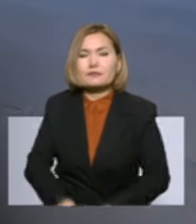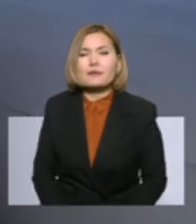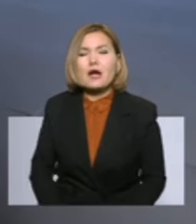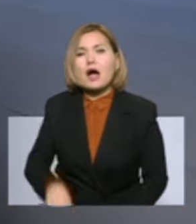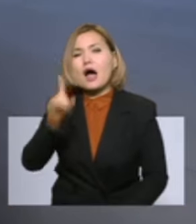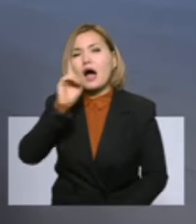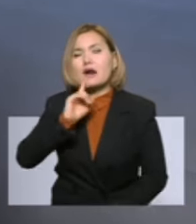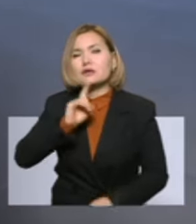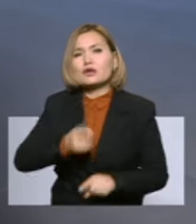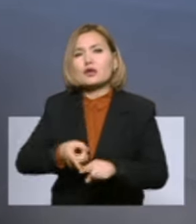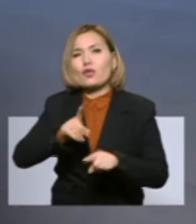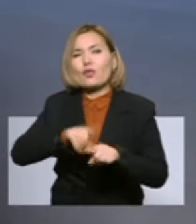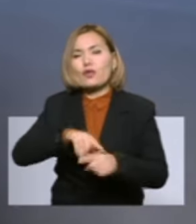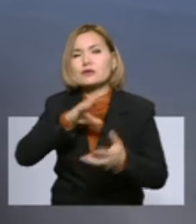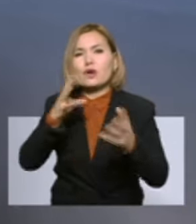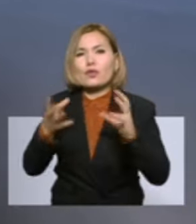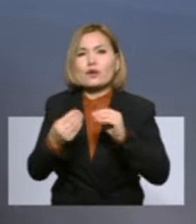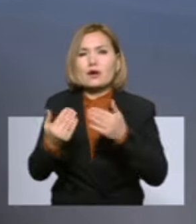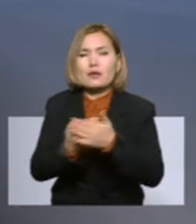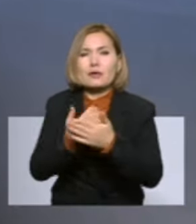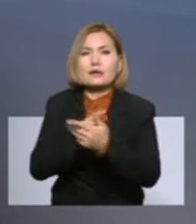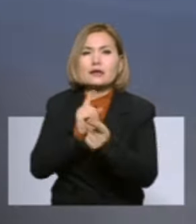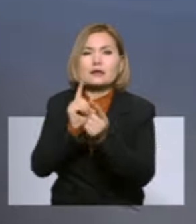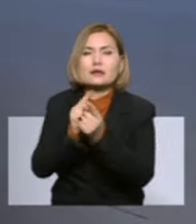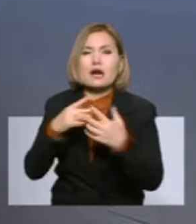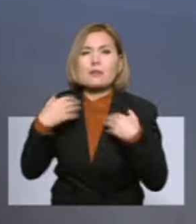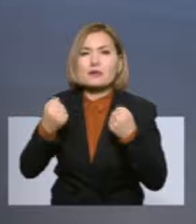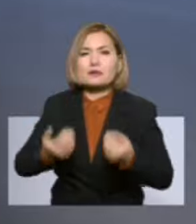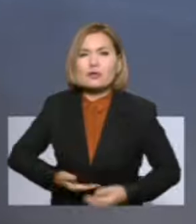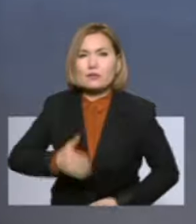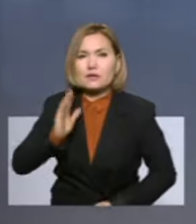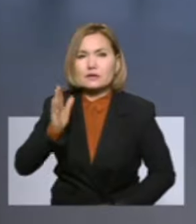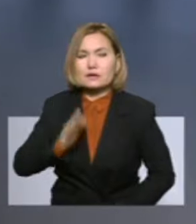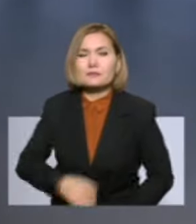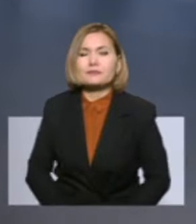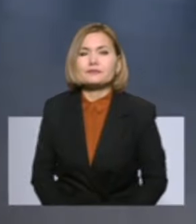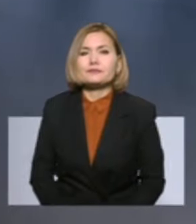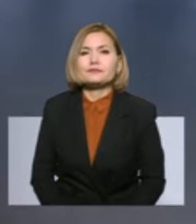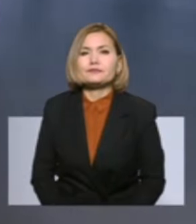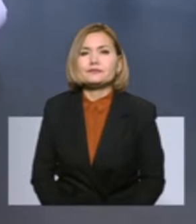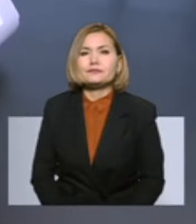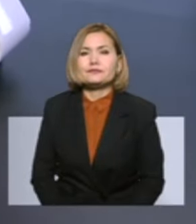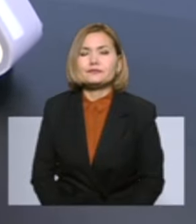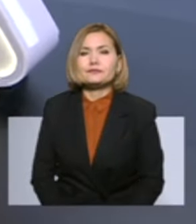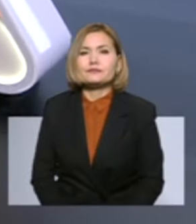тарих. Әзірге осы, алалды ауырай болжамы келе шығарылым 15:00-де.